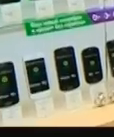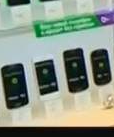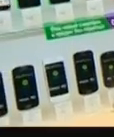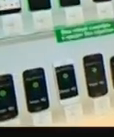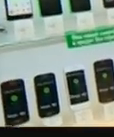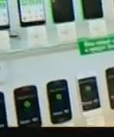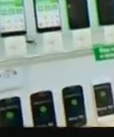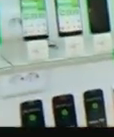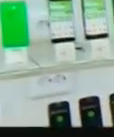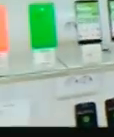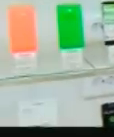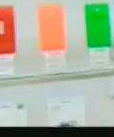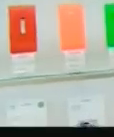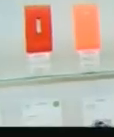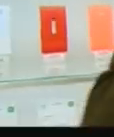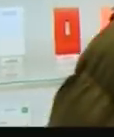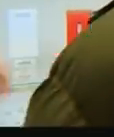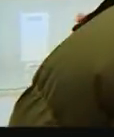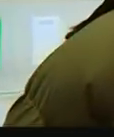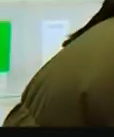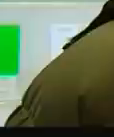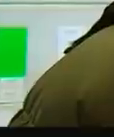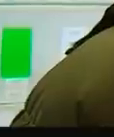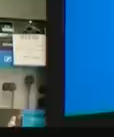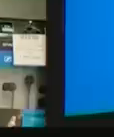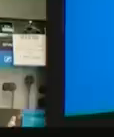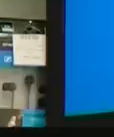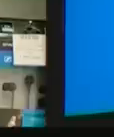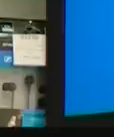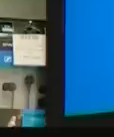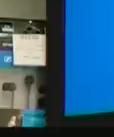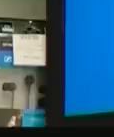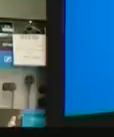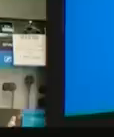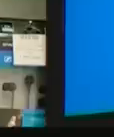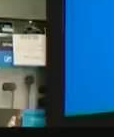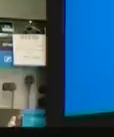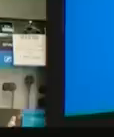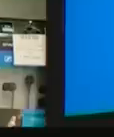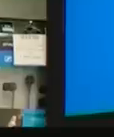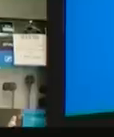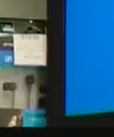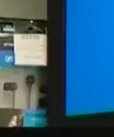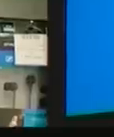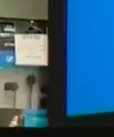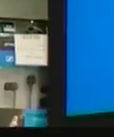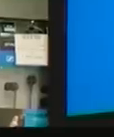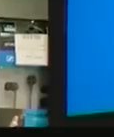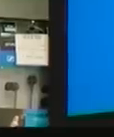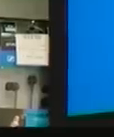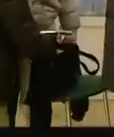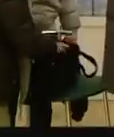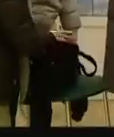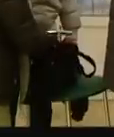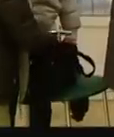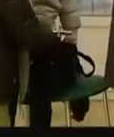тренд определяет подход к разработке тарифных планов с включенным набором услуг связи и интернета для современных девайсов. Клиенту остается